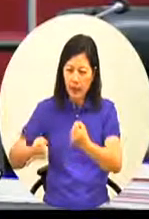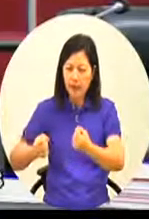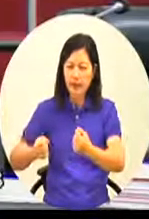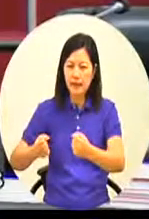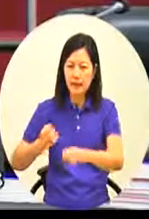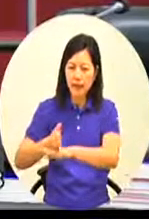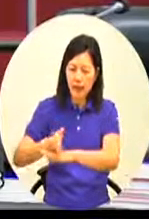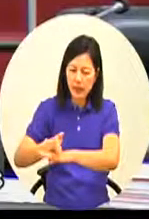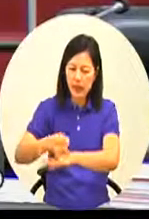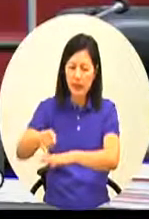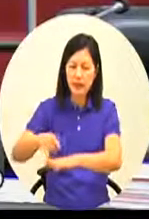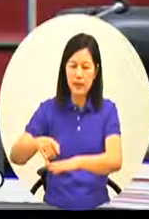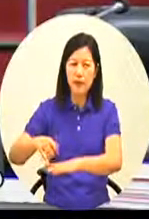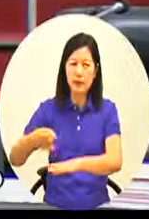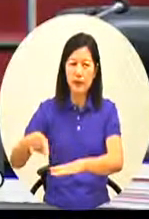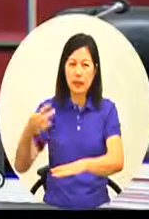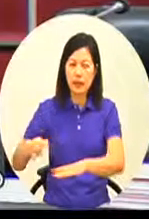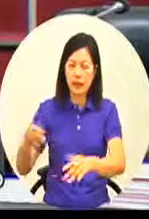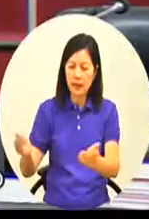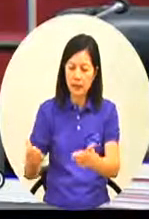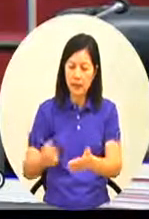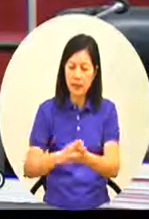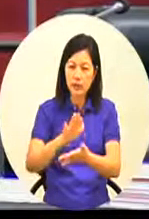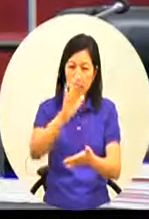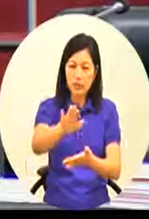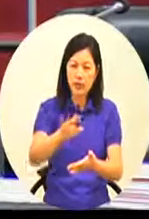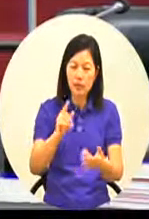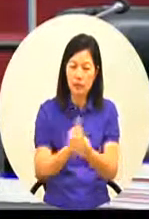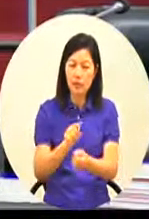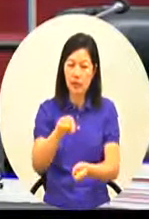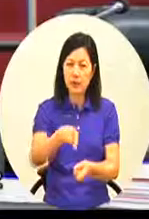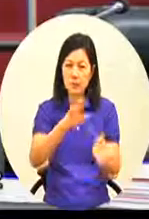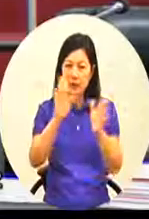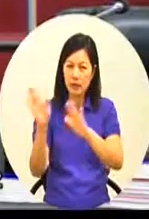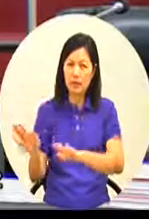民他在做这个道路的施工之后，对于这样子的